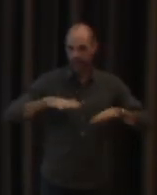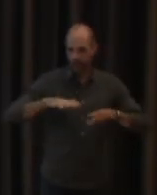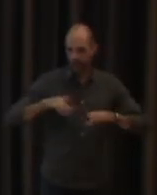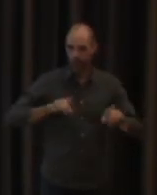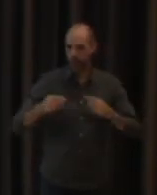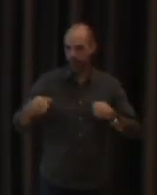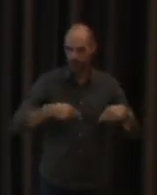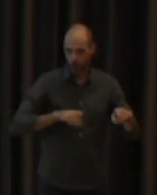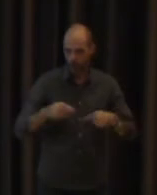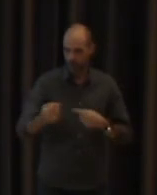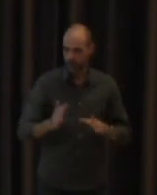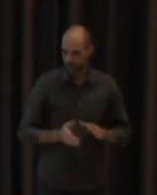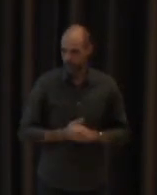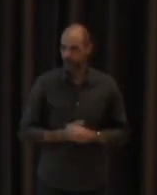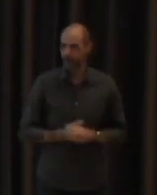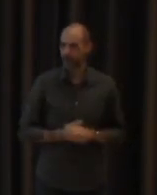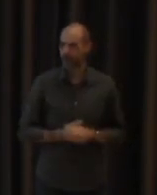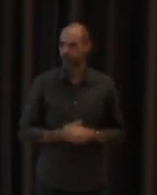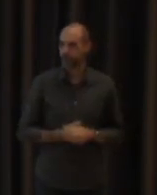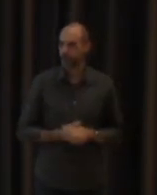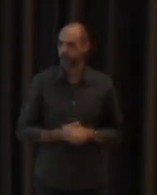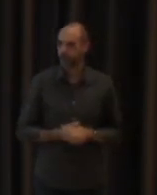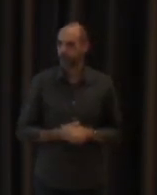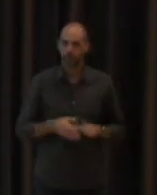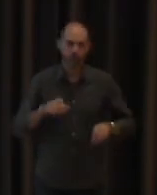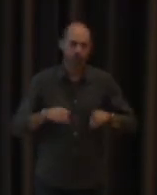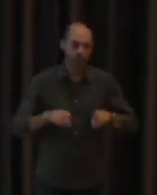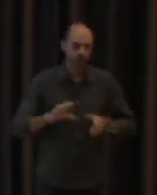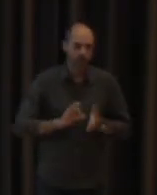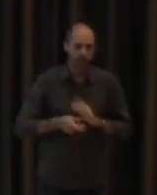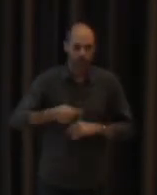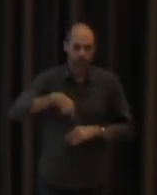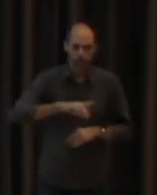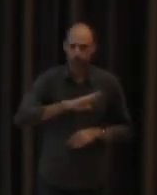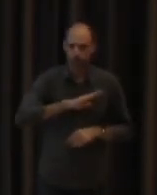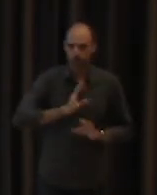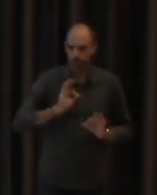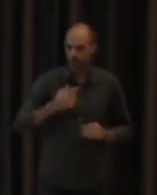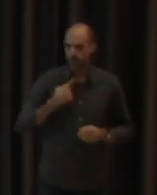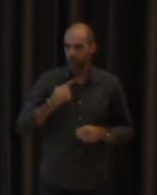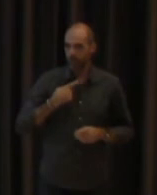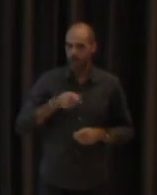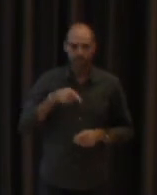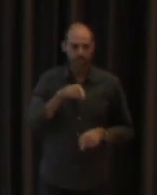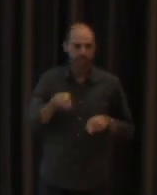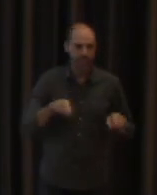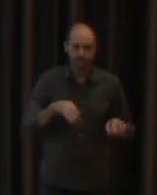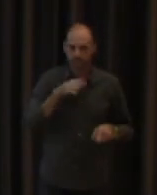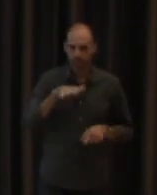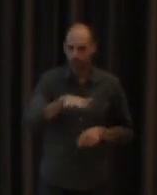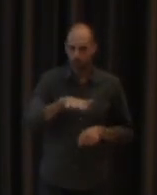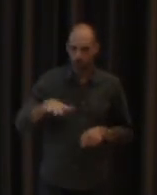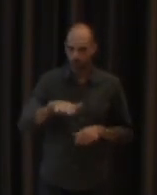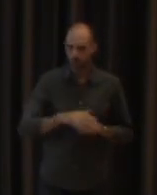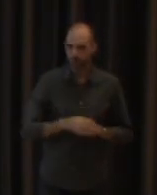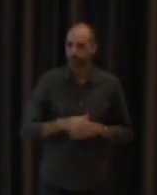servir igual en els parlars del català, segons el sistema que tinguem de dicci, de lloc. Així,